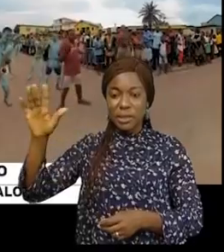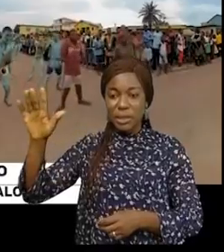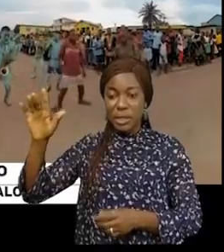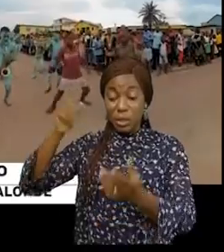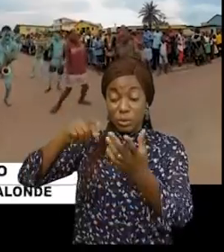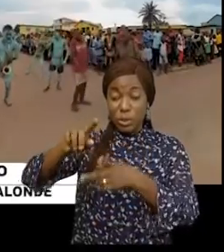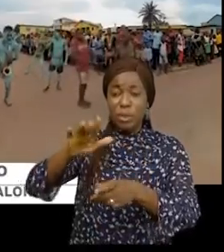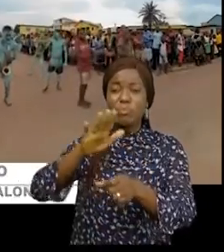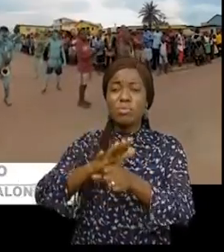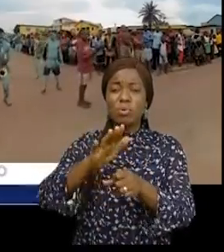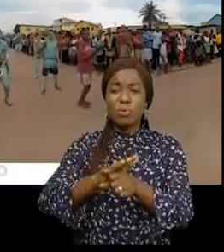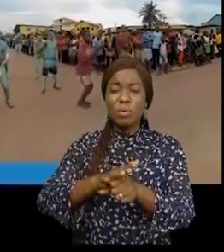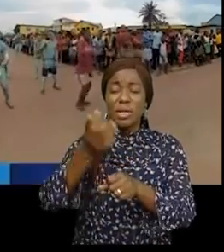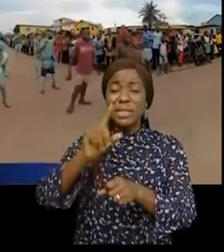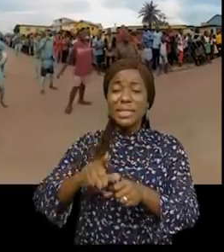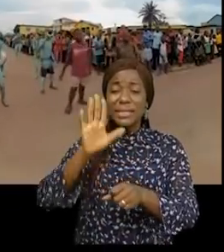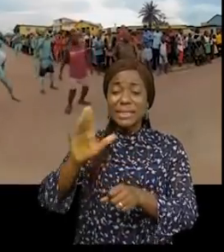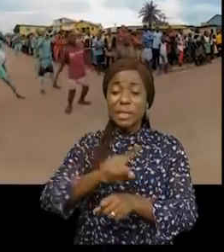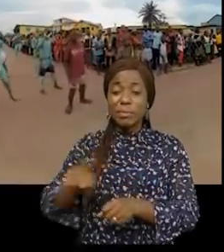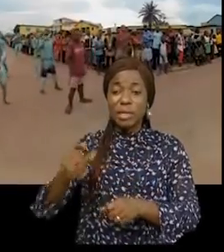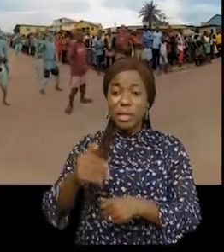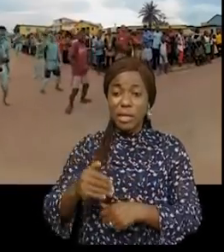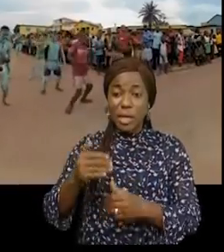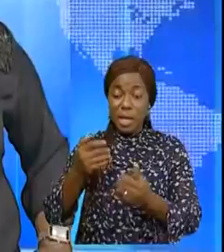de 35 000 enfants vivant dans la rue.